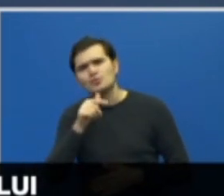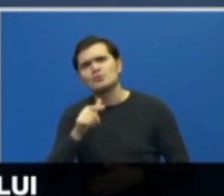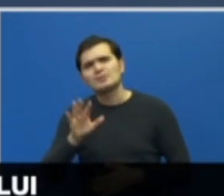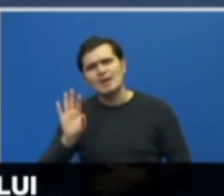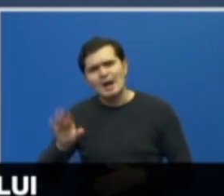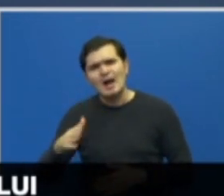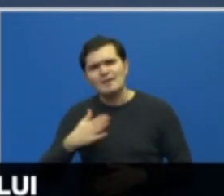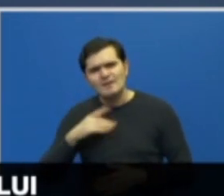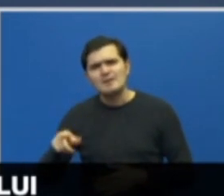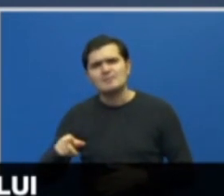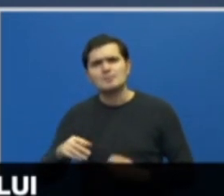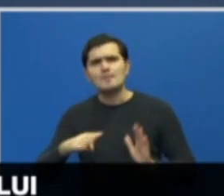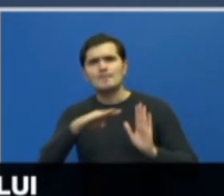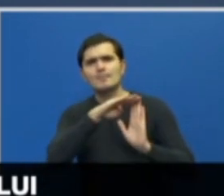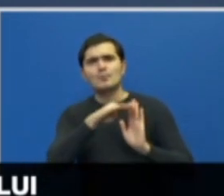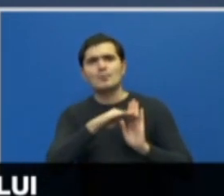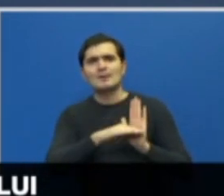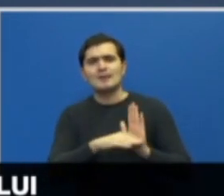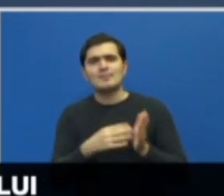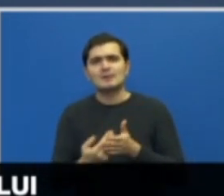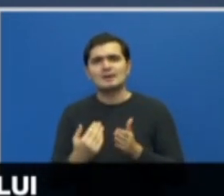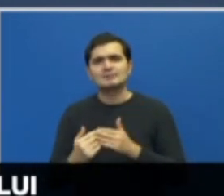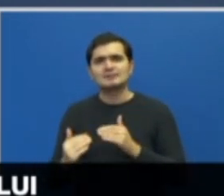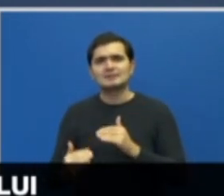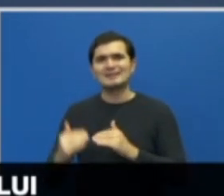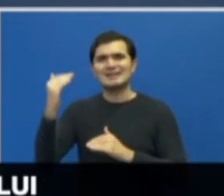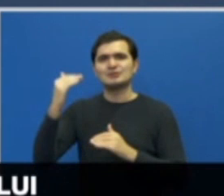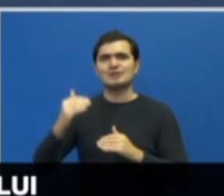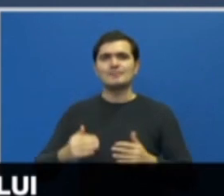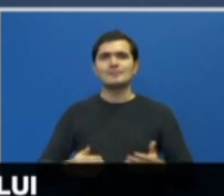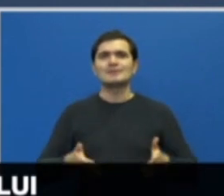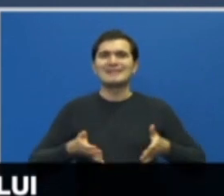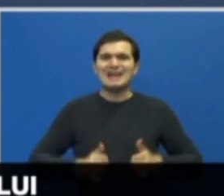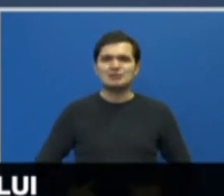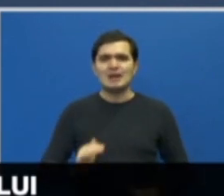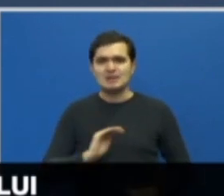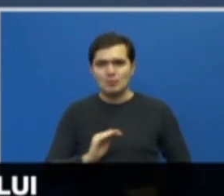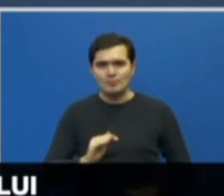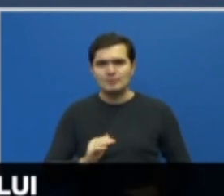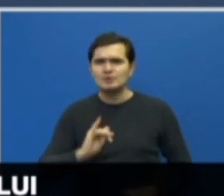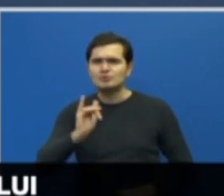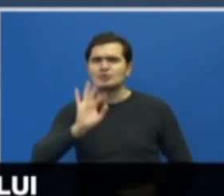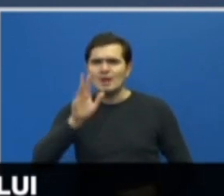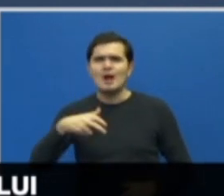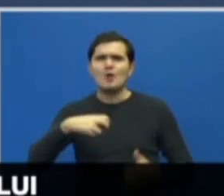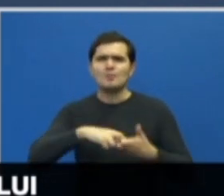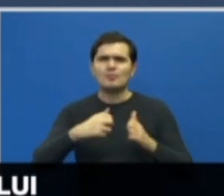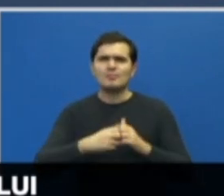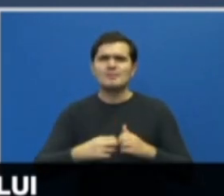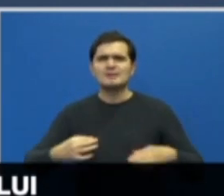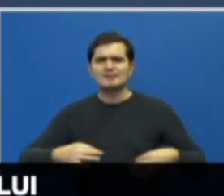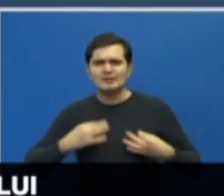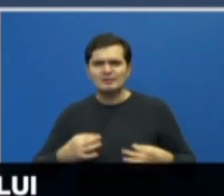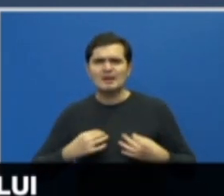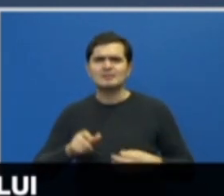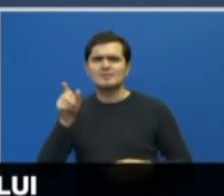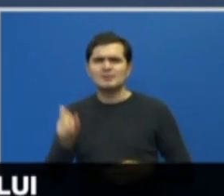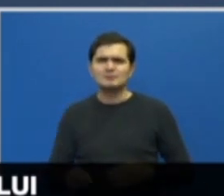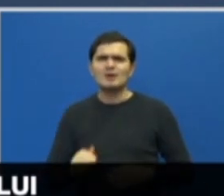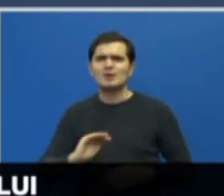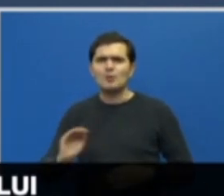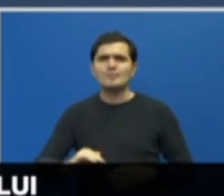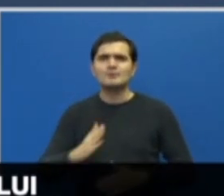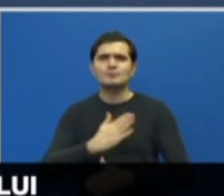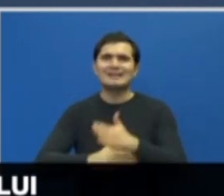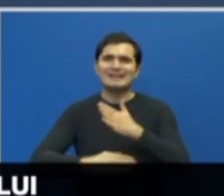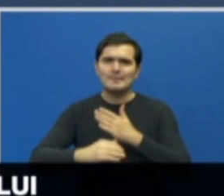program să creștem natalitatea, pentru cei cu probleme, și mă refer la cei cu probleme de sănătate, la persoanele, la copiii